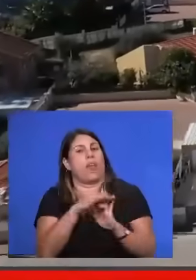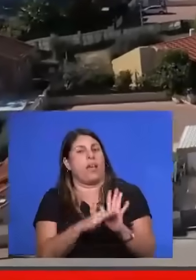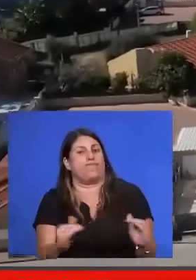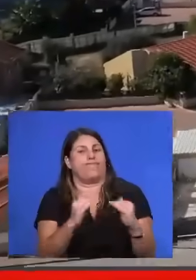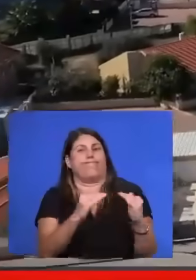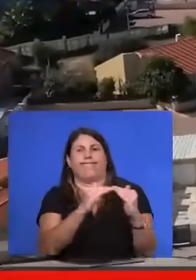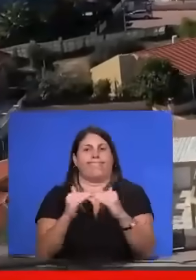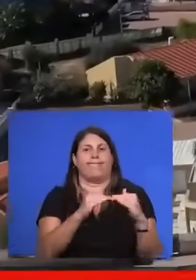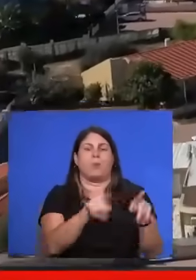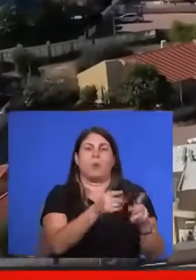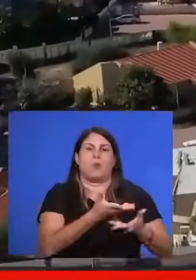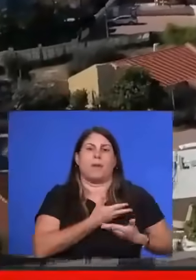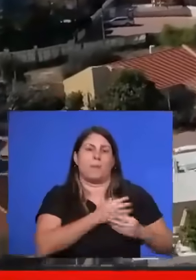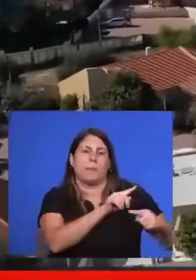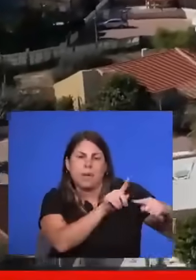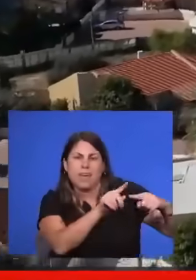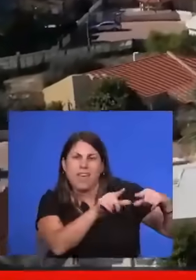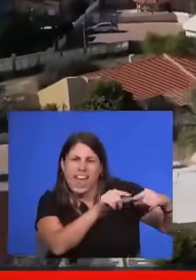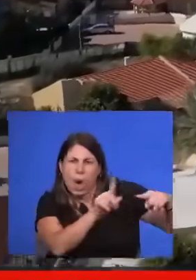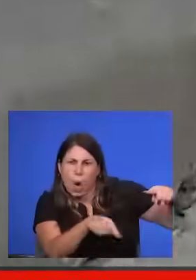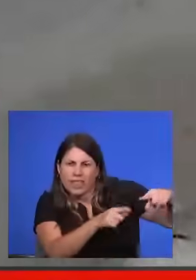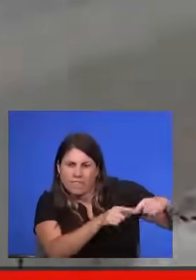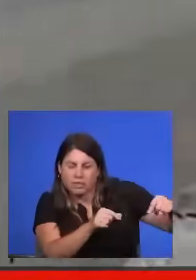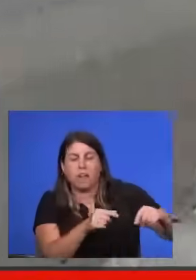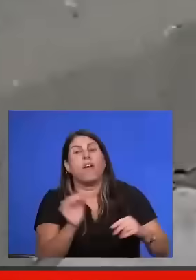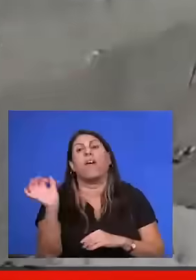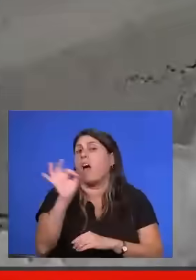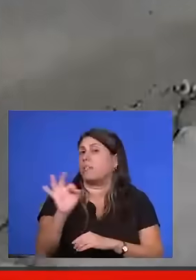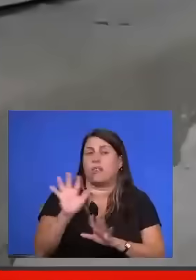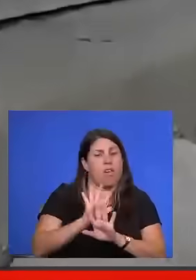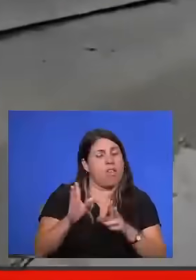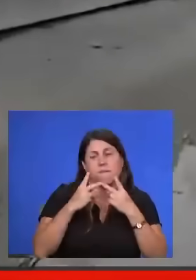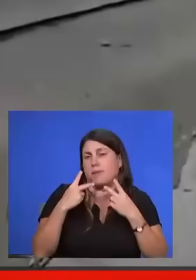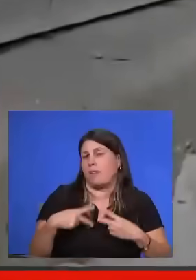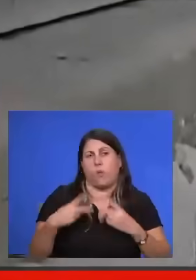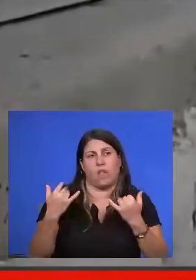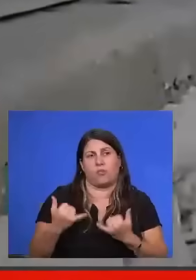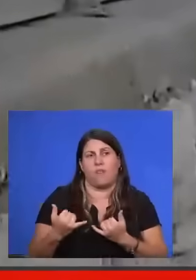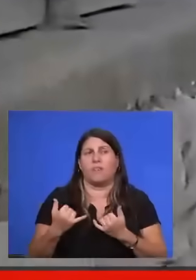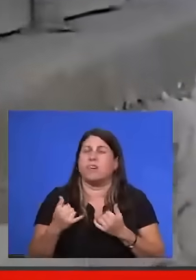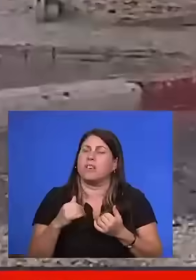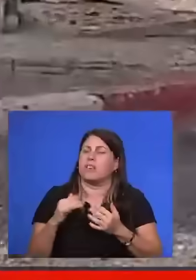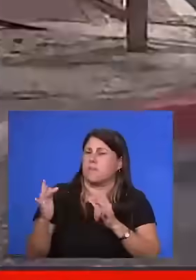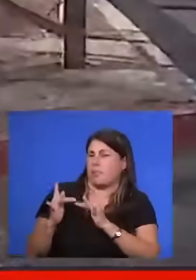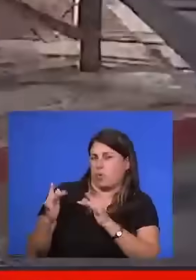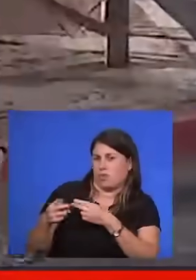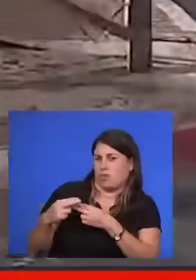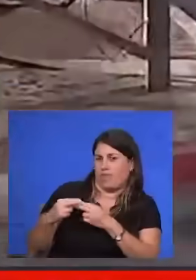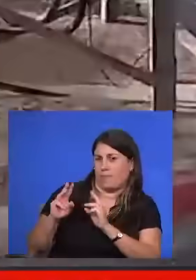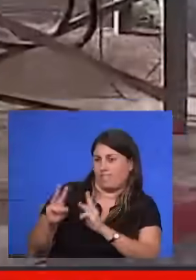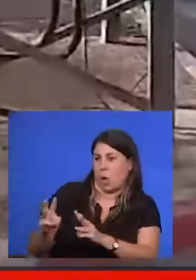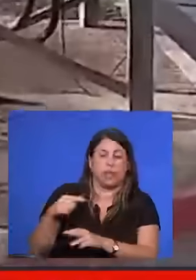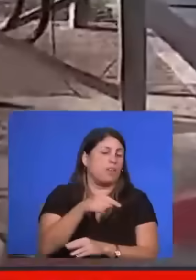אינו נותן מענה מיידי למה שקורה כרגע בעיר אופקים, שבניגוד לשכניהם מסדרות אינם מפונים